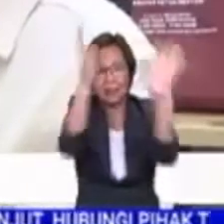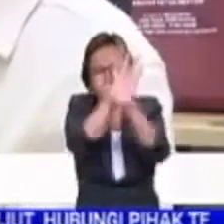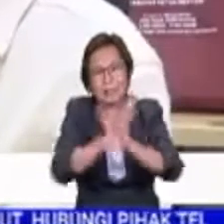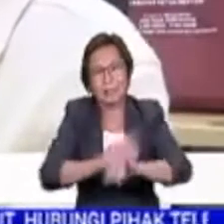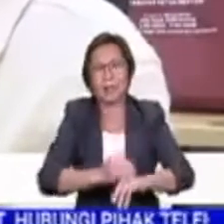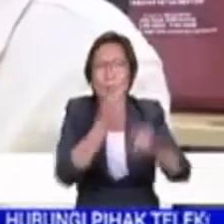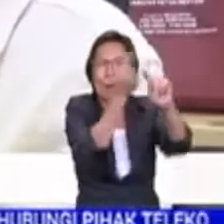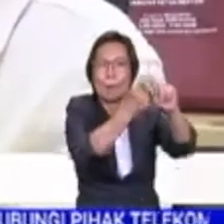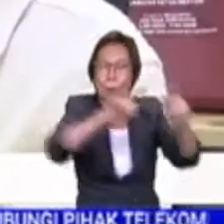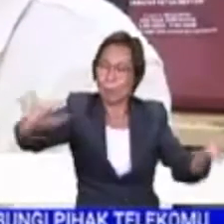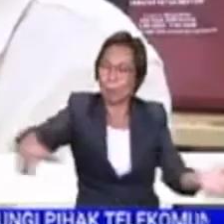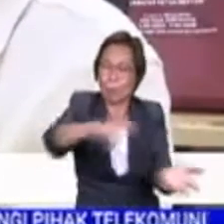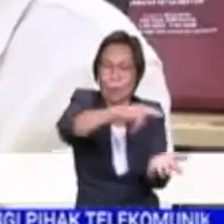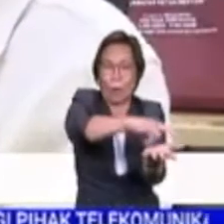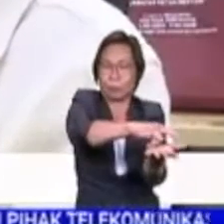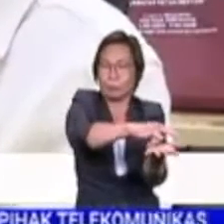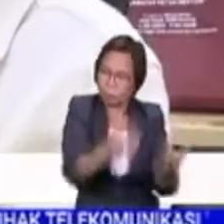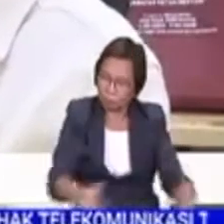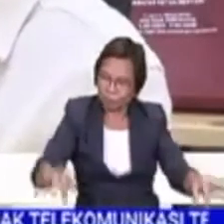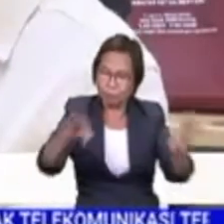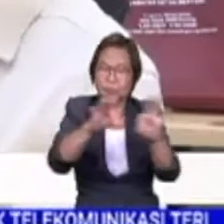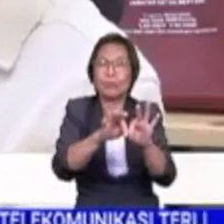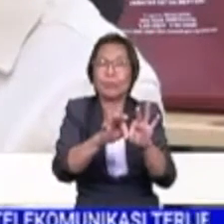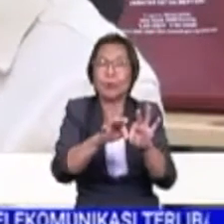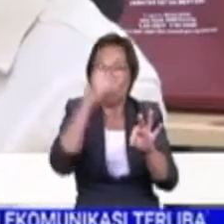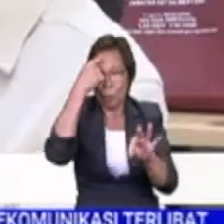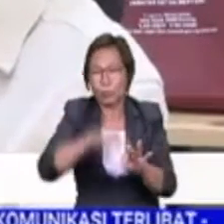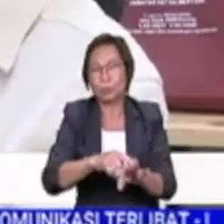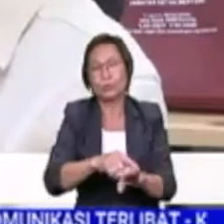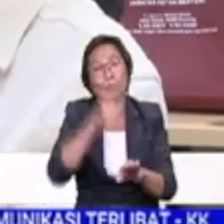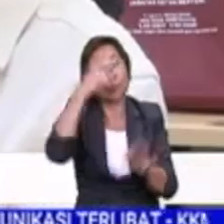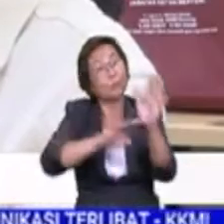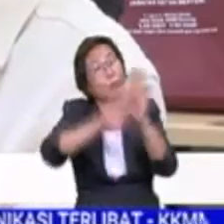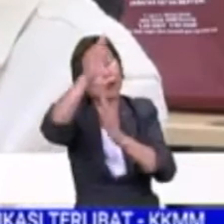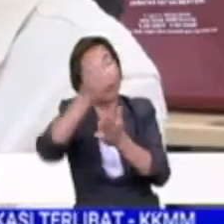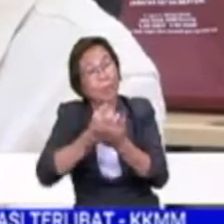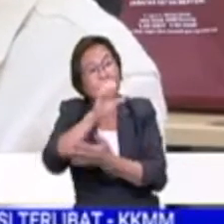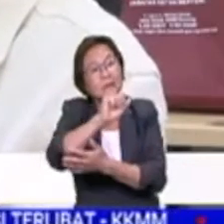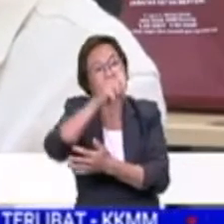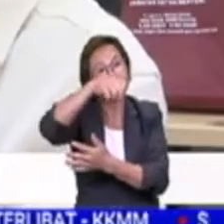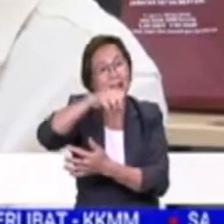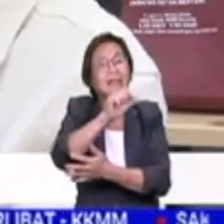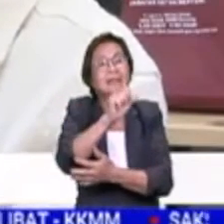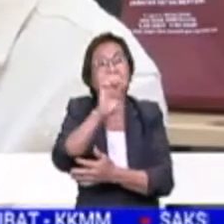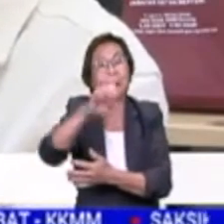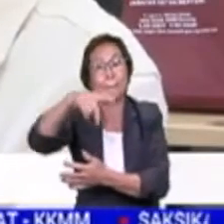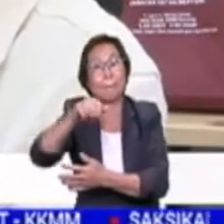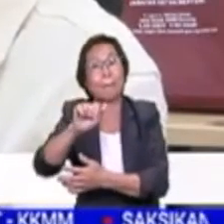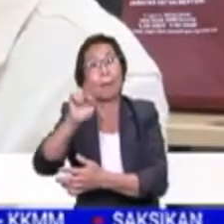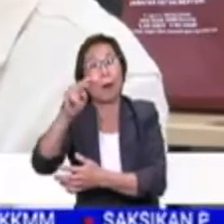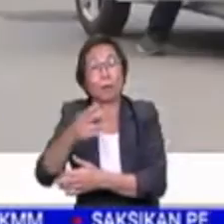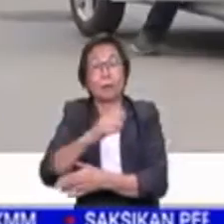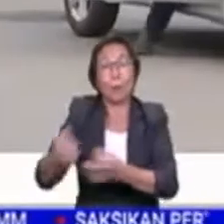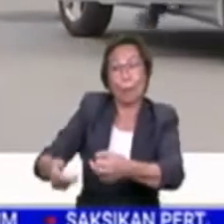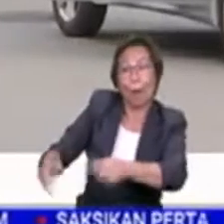Stolport adalah peranan penting kepada pembangunan ekonomi Sepauh dengan membuka banyak